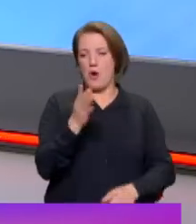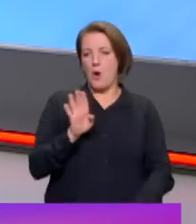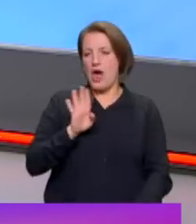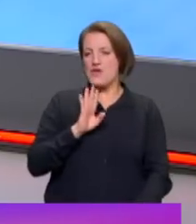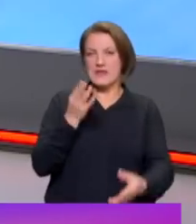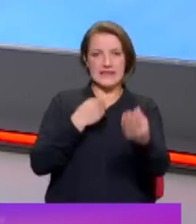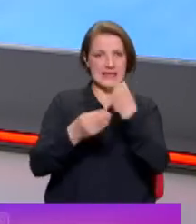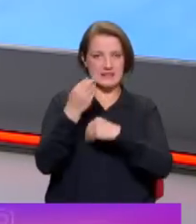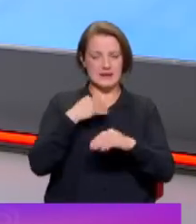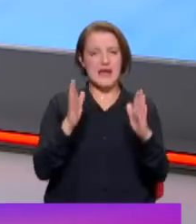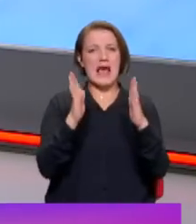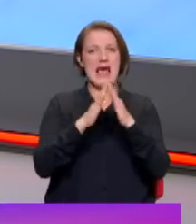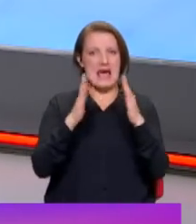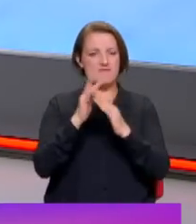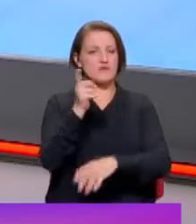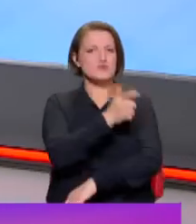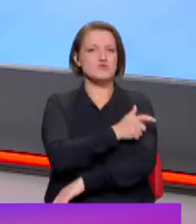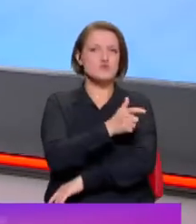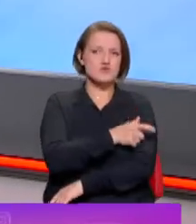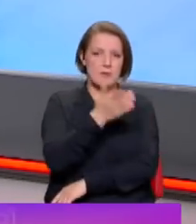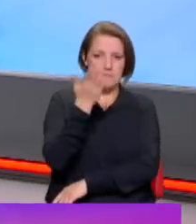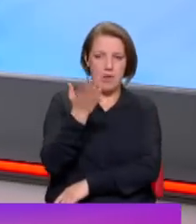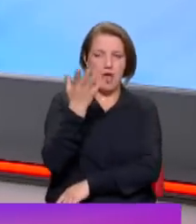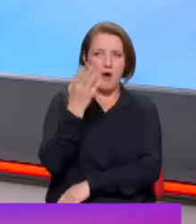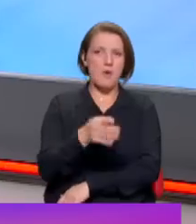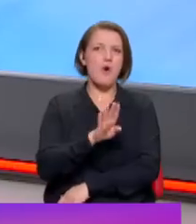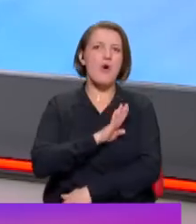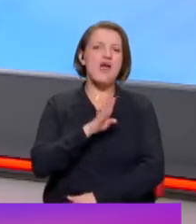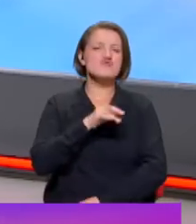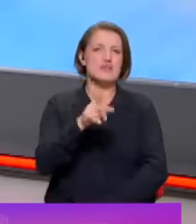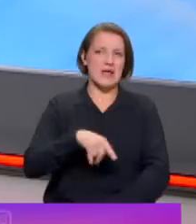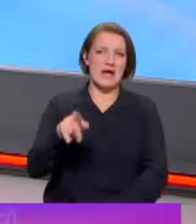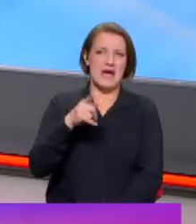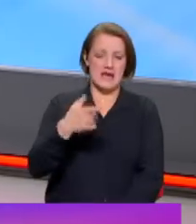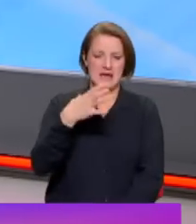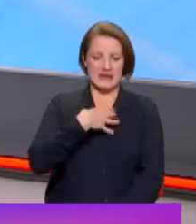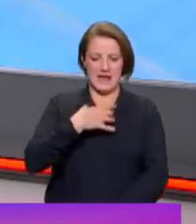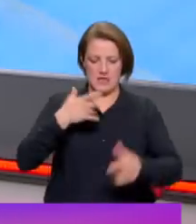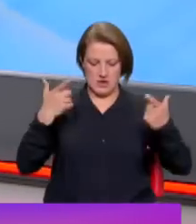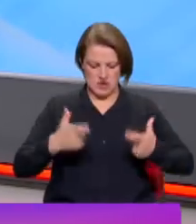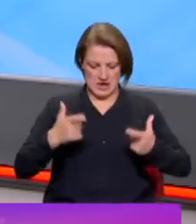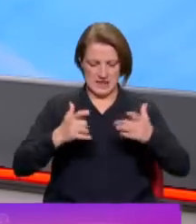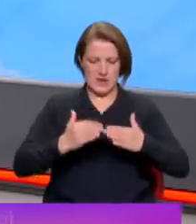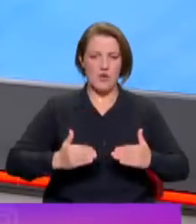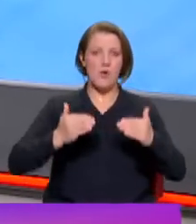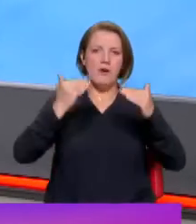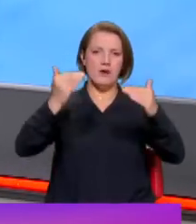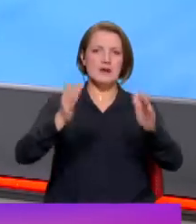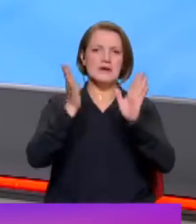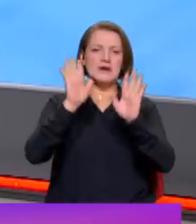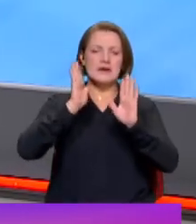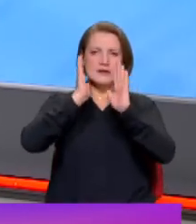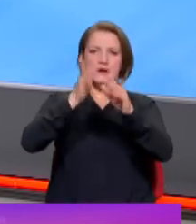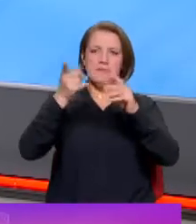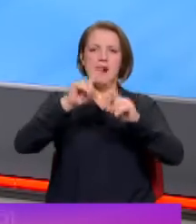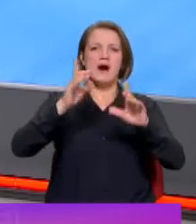yemek barındığı yurt bu hale gelmişken öğrenciler özellikle kendi şehirlerinin ötesine gidip başka bir